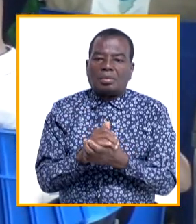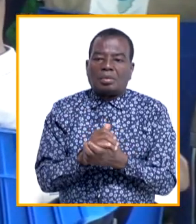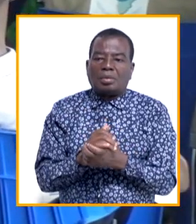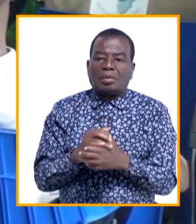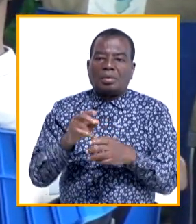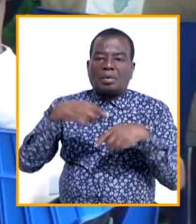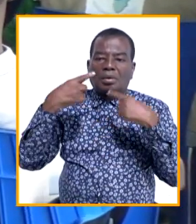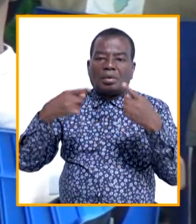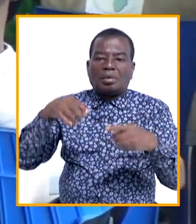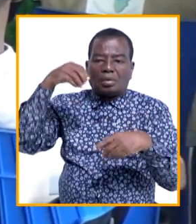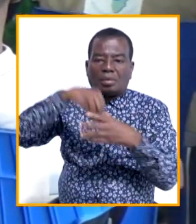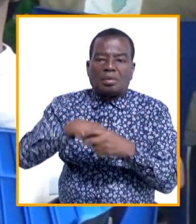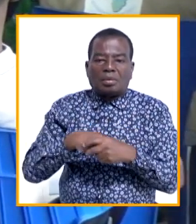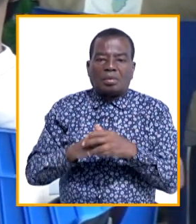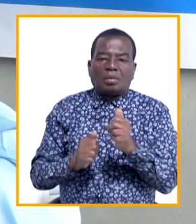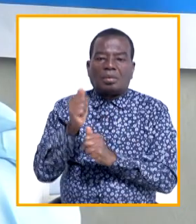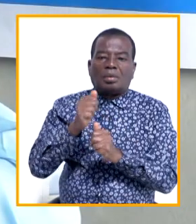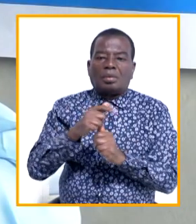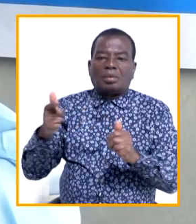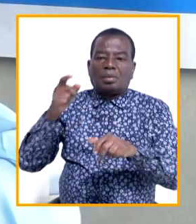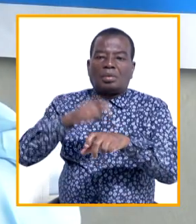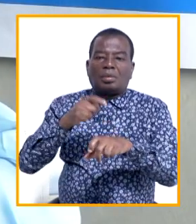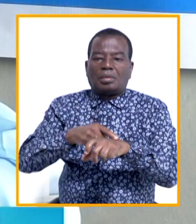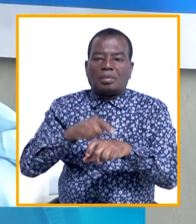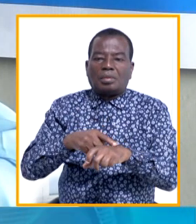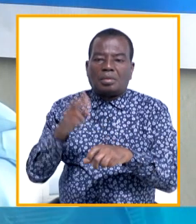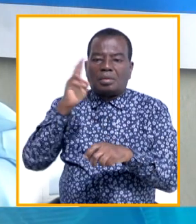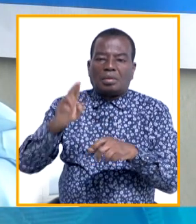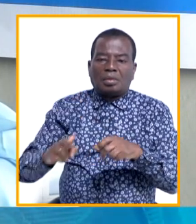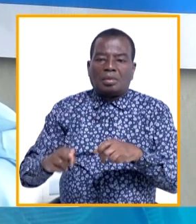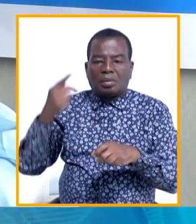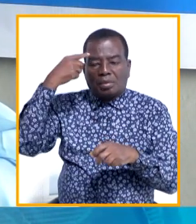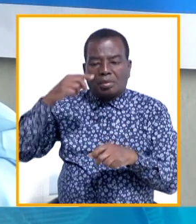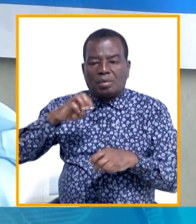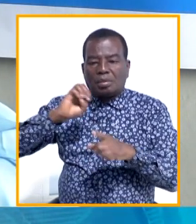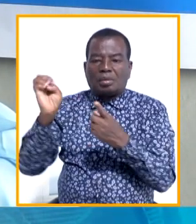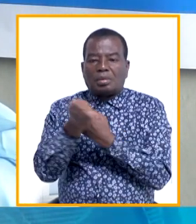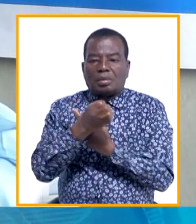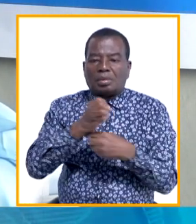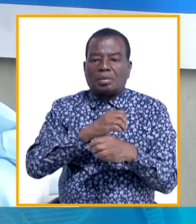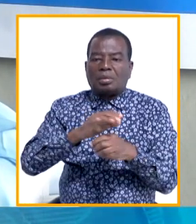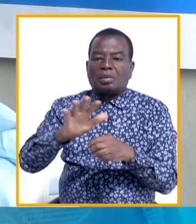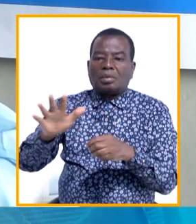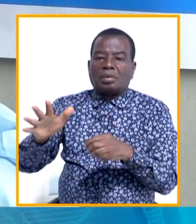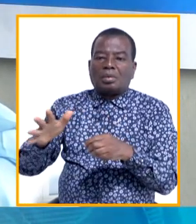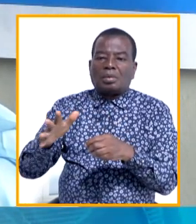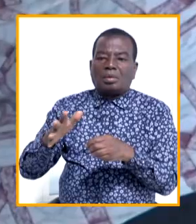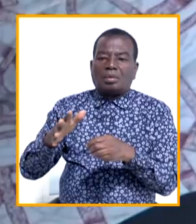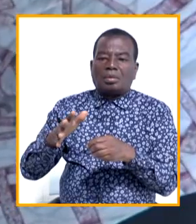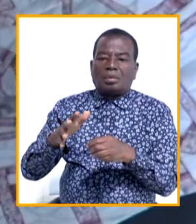proclamer dans des plus brefs délis les résultats pour éviter la propagation de